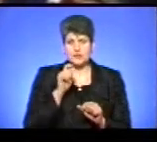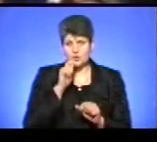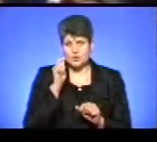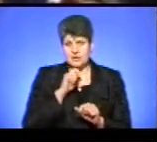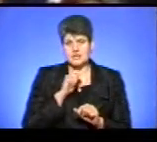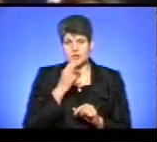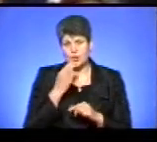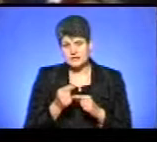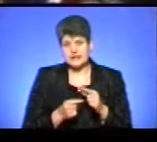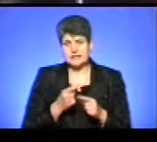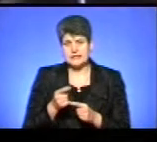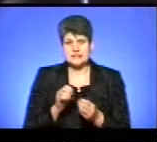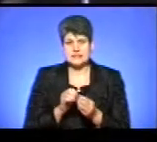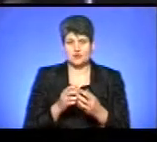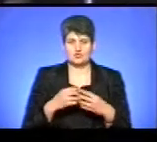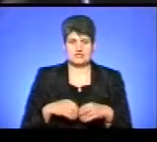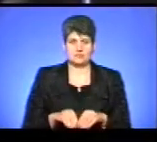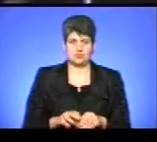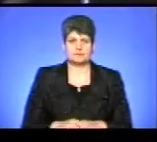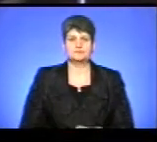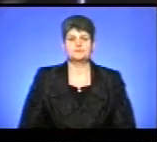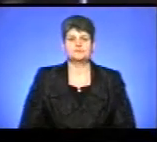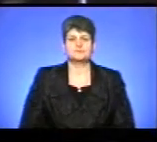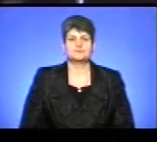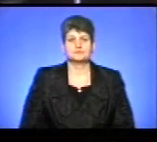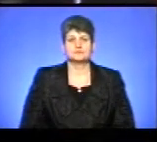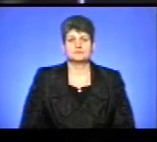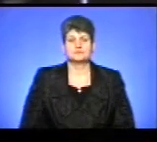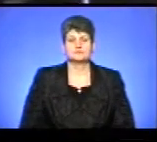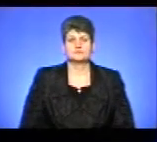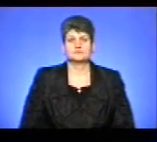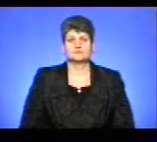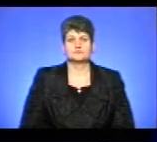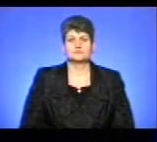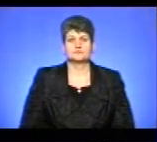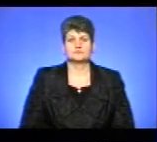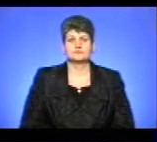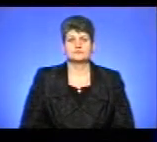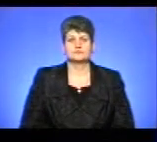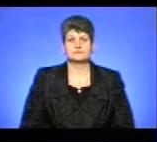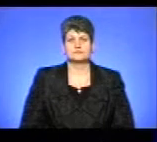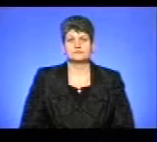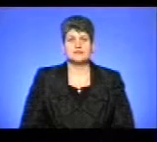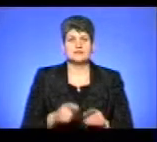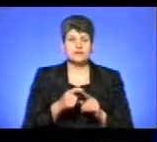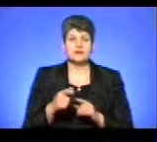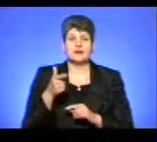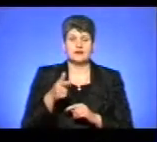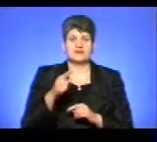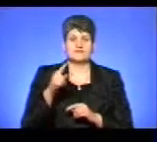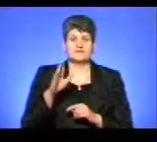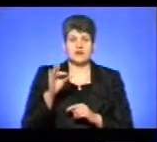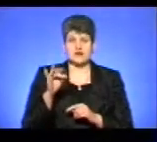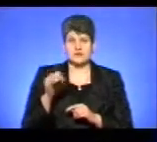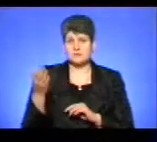українську традиційну сім'ю. Богдан Буденчук, Андрій Прокопів, новини. За словами Ганни Зварич,